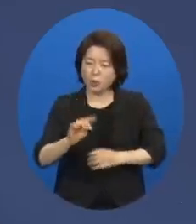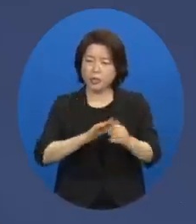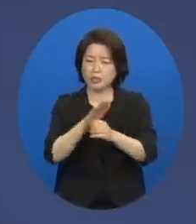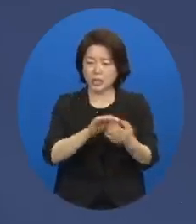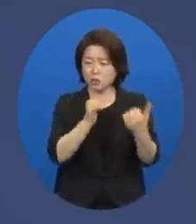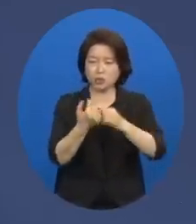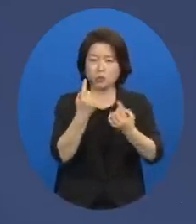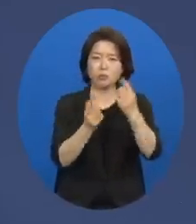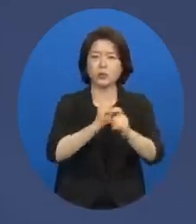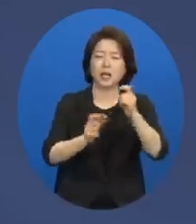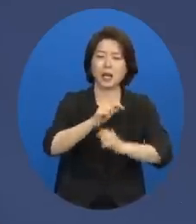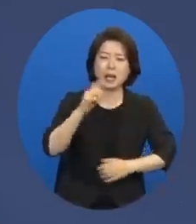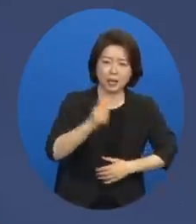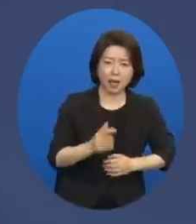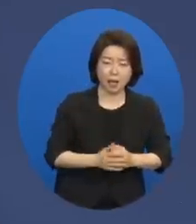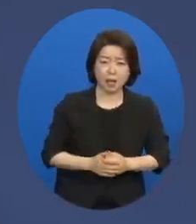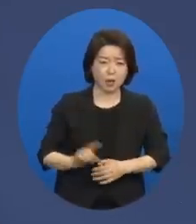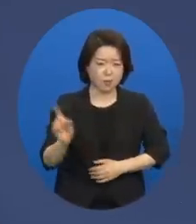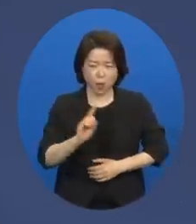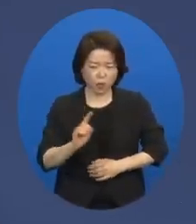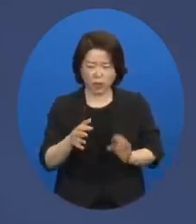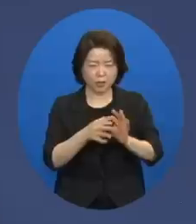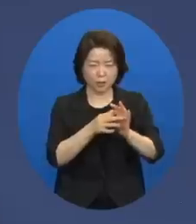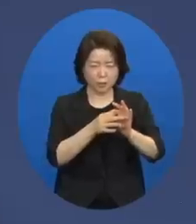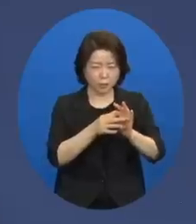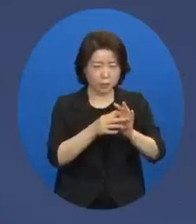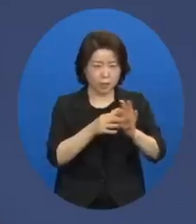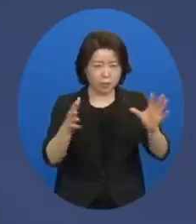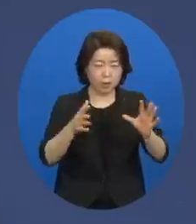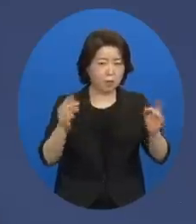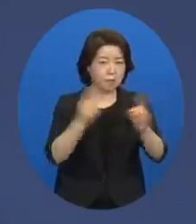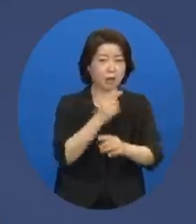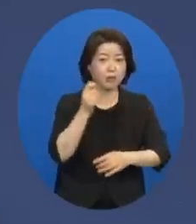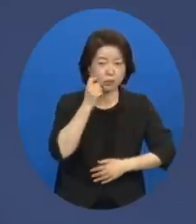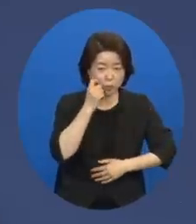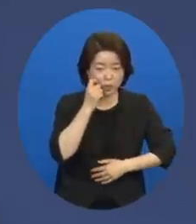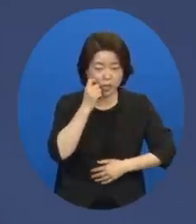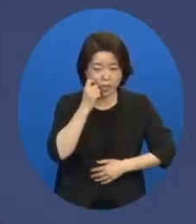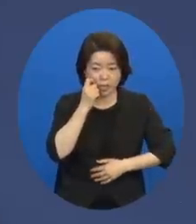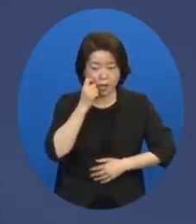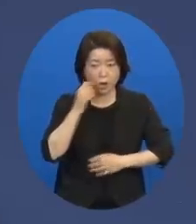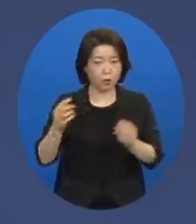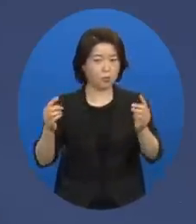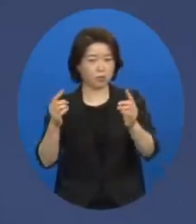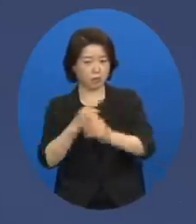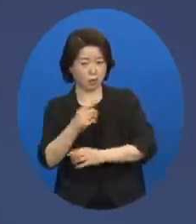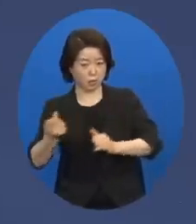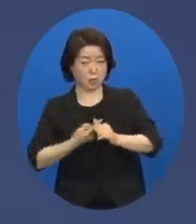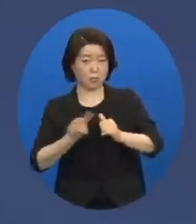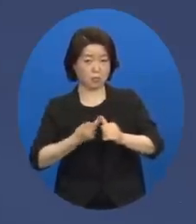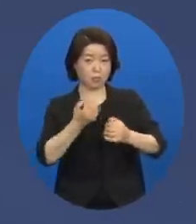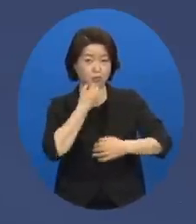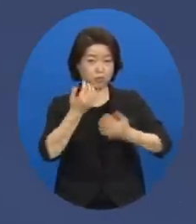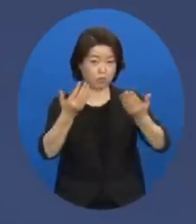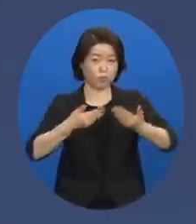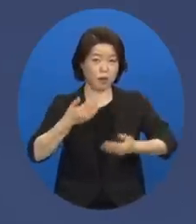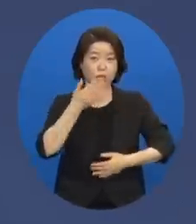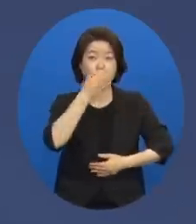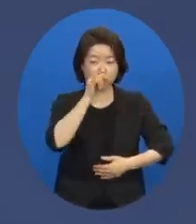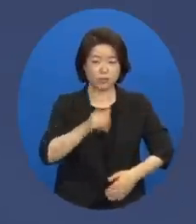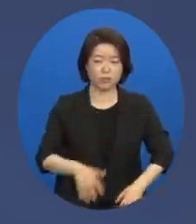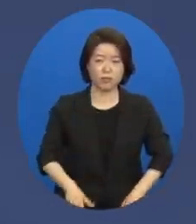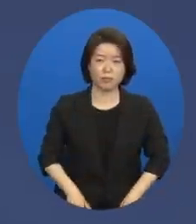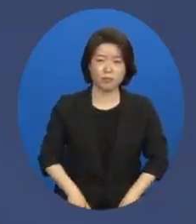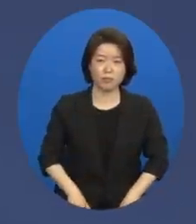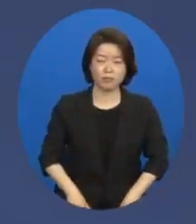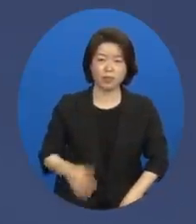끌 수가 없고 사람이 전 재산을 주고 바꾸려 할지라도 오히려 비웃음을 당하리라. 예, 맞습니다. 예수님이 하시는 가장